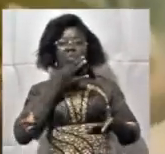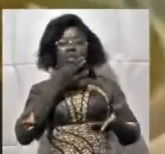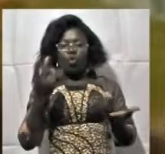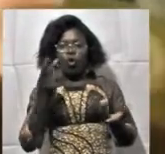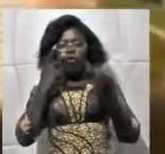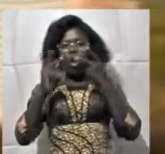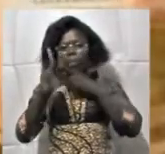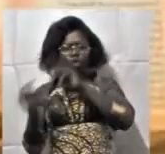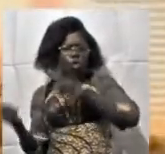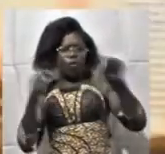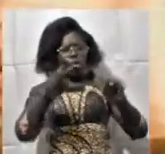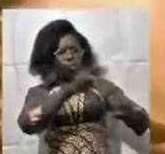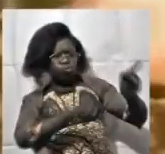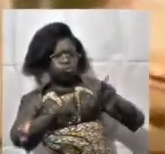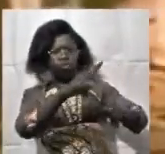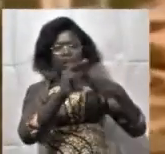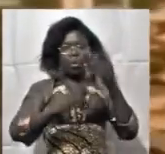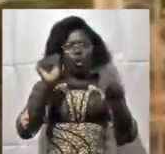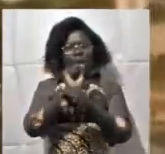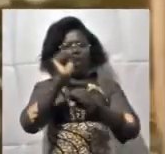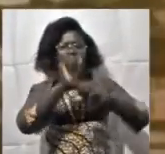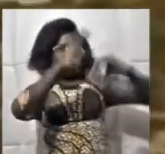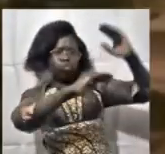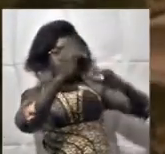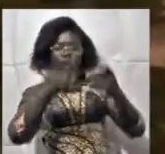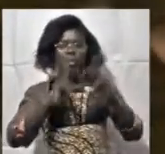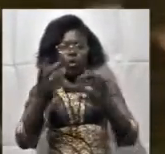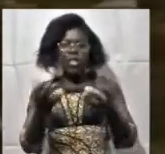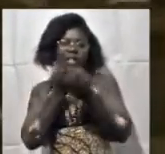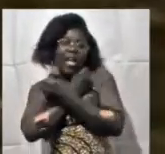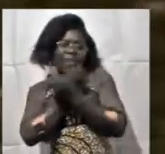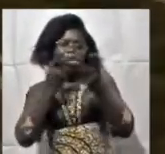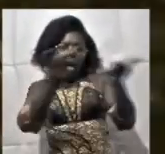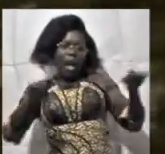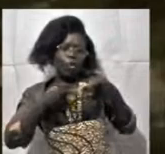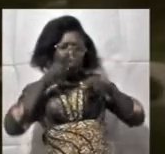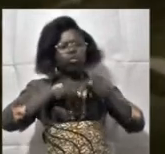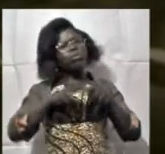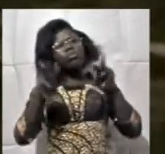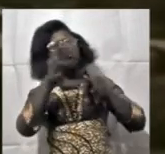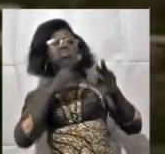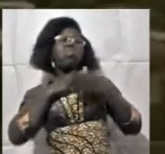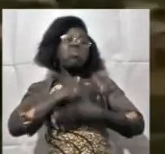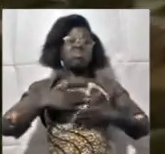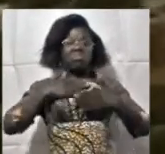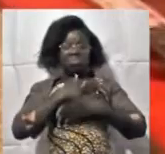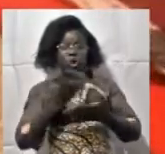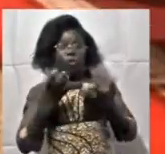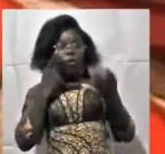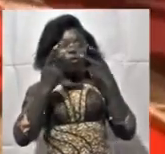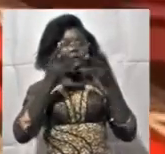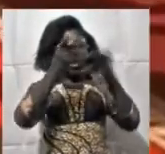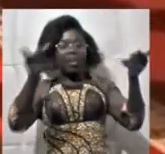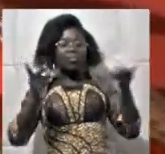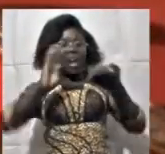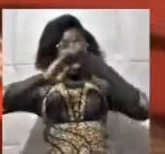Au bord du lac municipal à Yaoundé viendront bientôt camper touristes, investisseurs et autres amoureux